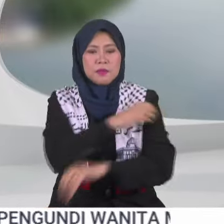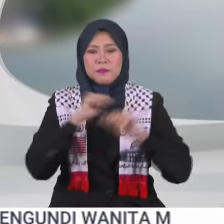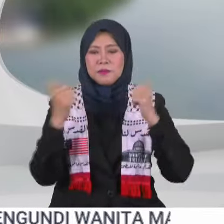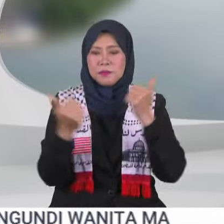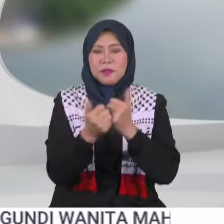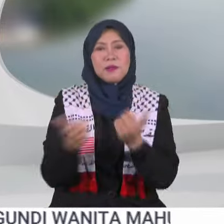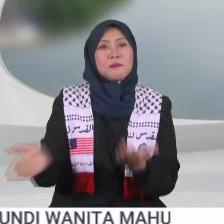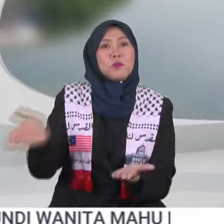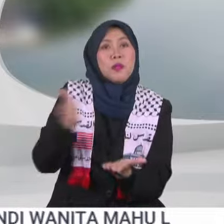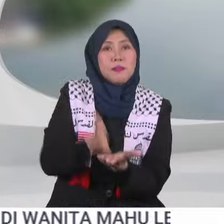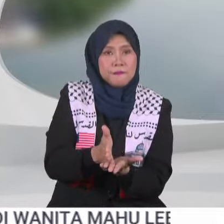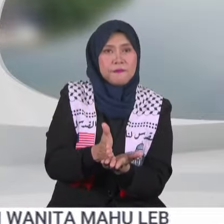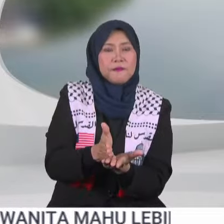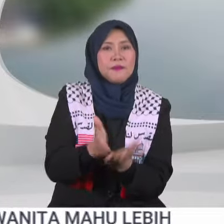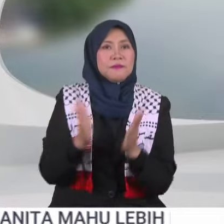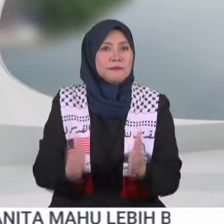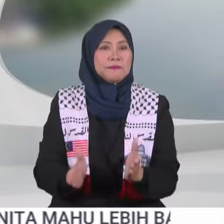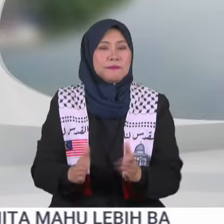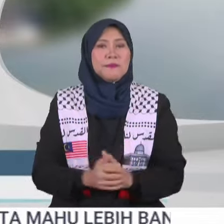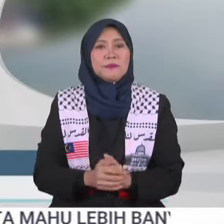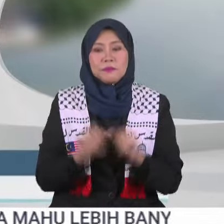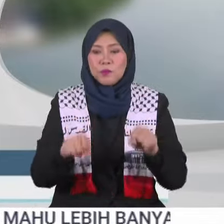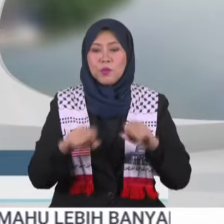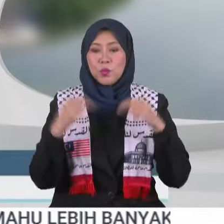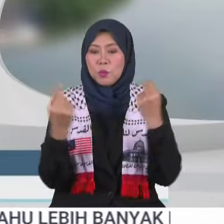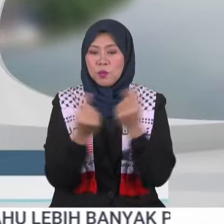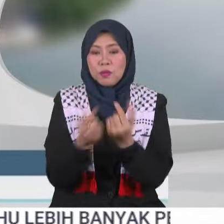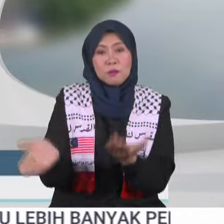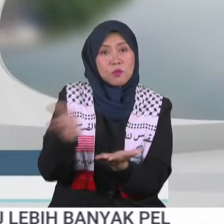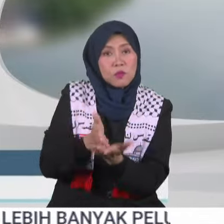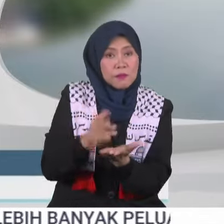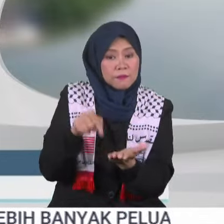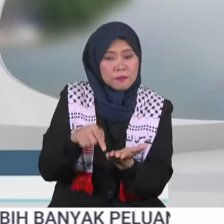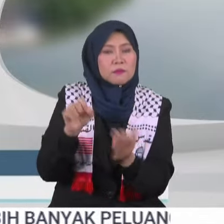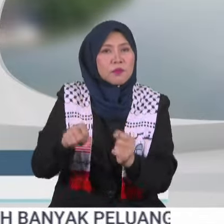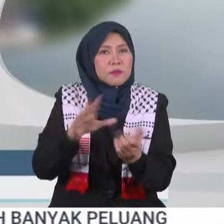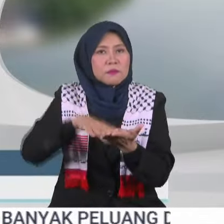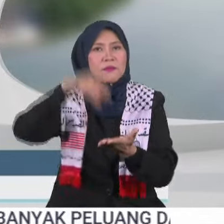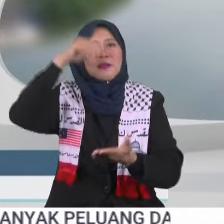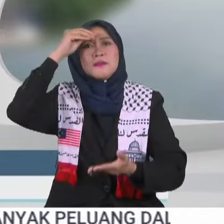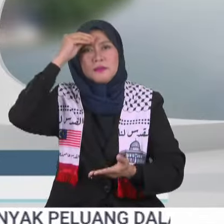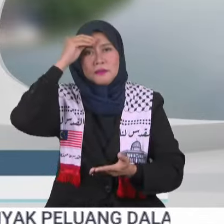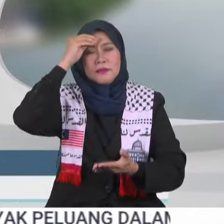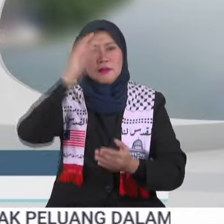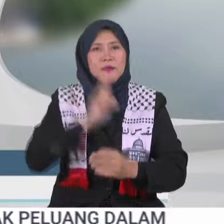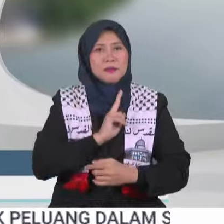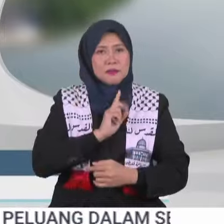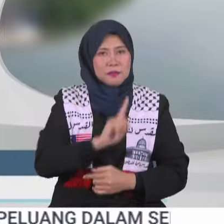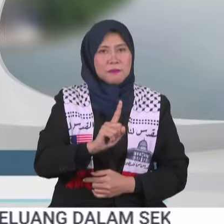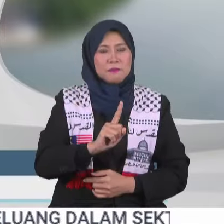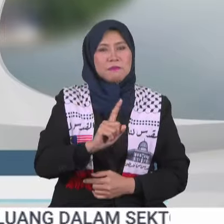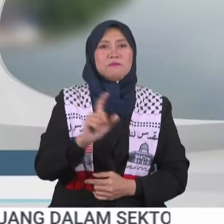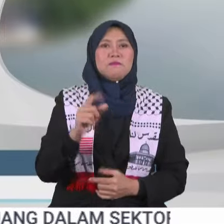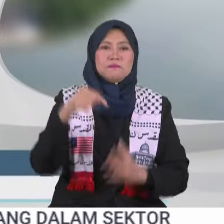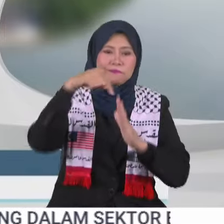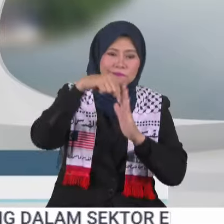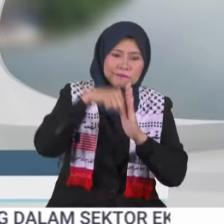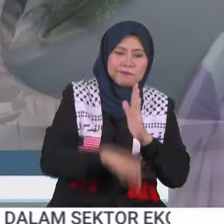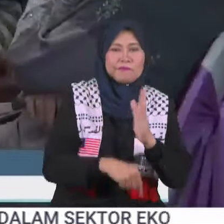persatuan mualaf di negeri ini. Ia bagi membolehkan golongan berkenaan dapat mempelajari aspek keagamaan dengan lebih